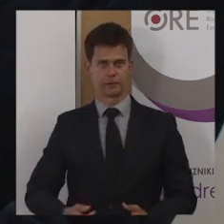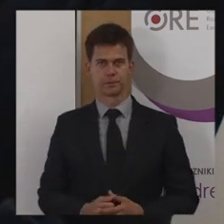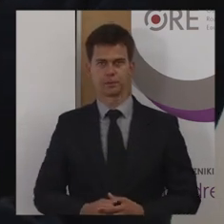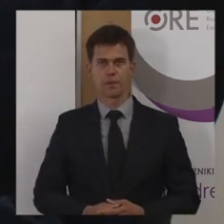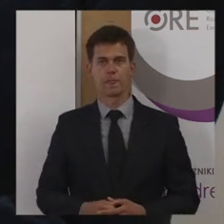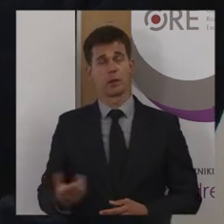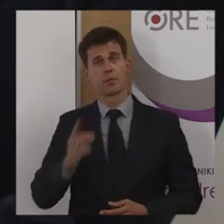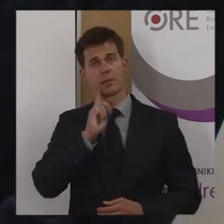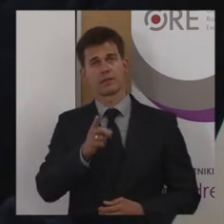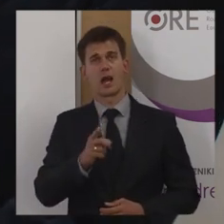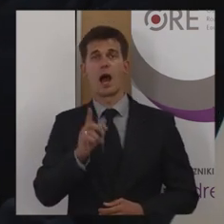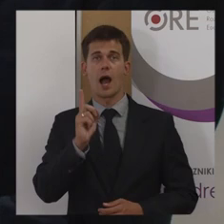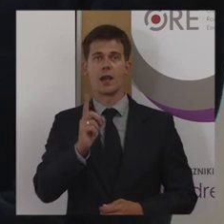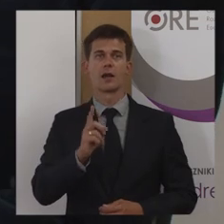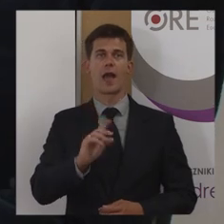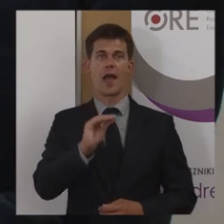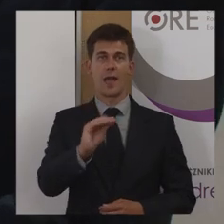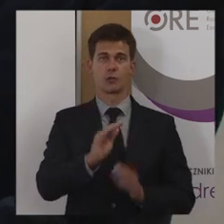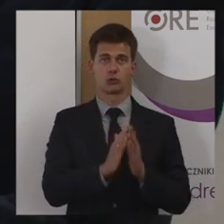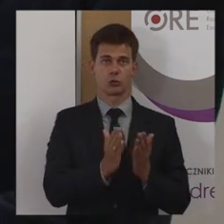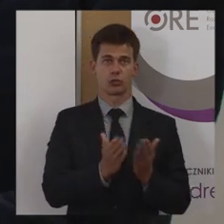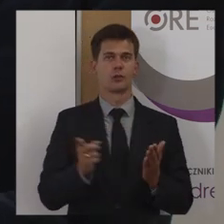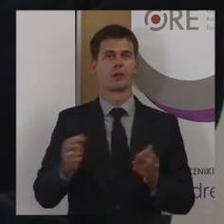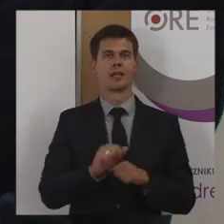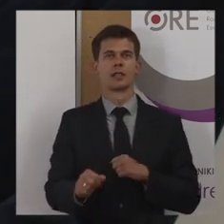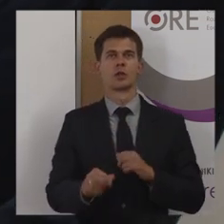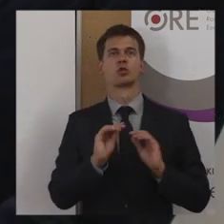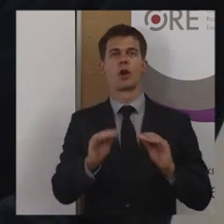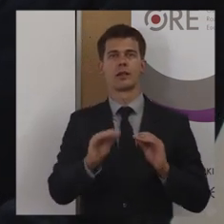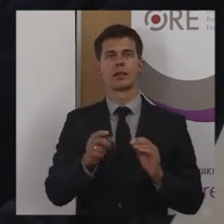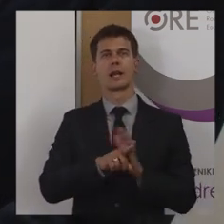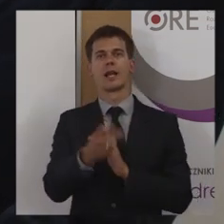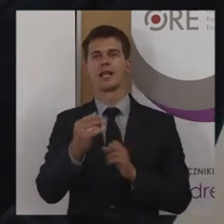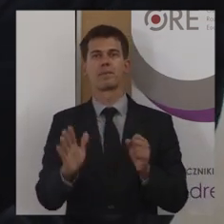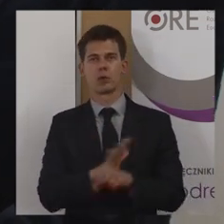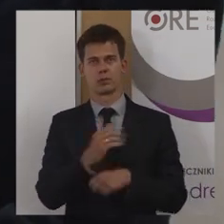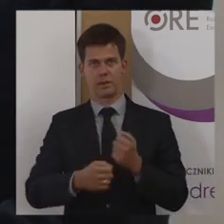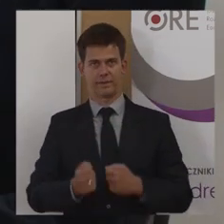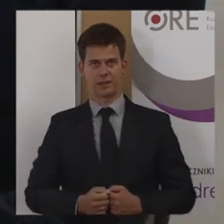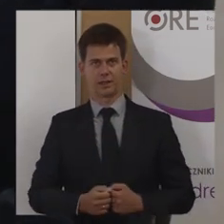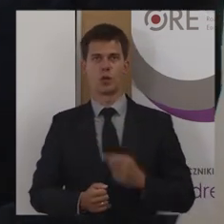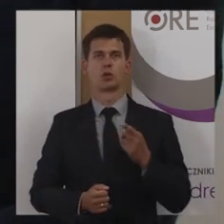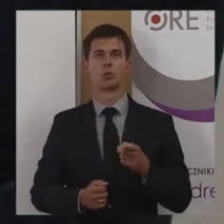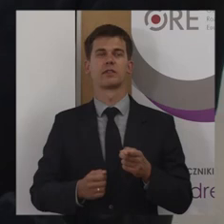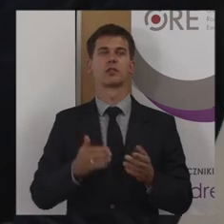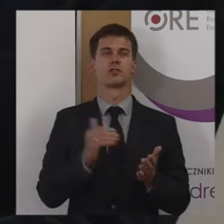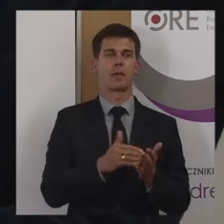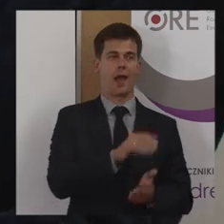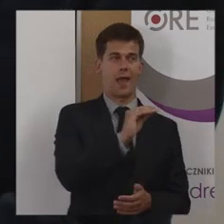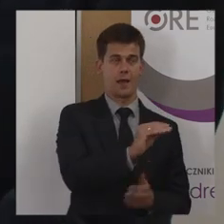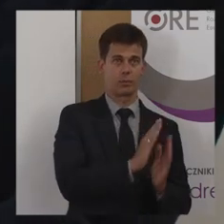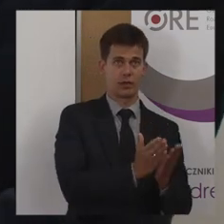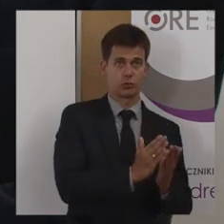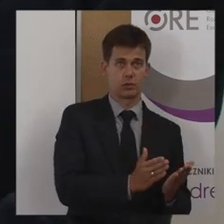że te e-podręczniki nie są e-podręcznikami do szkolenia dzieci niepełnosprawnych. Tak. My tutaj rozmawiamy o